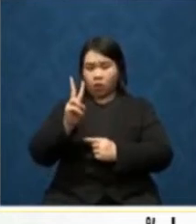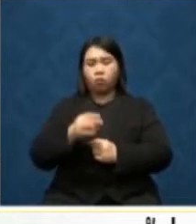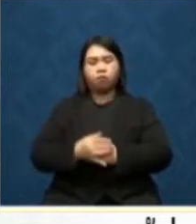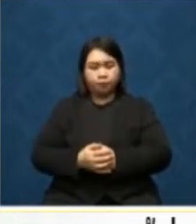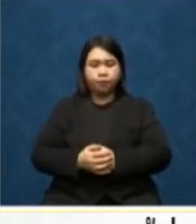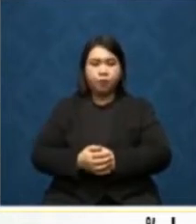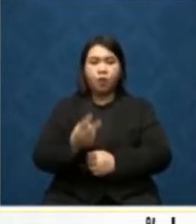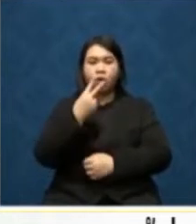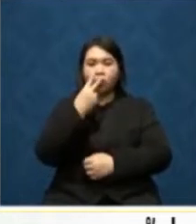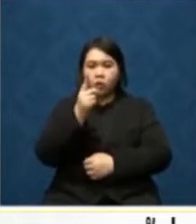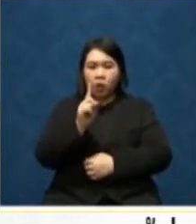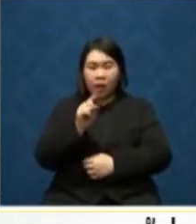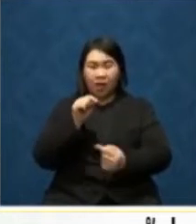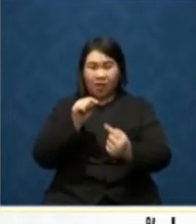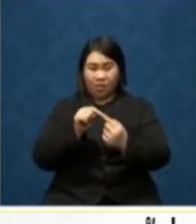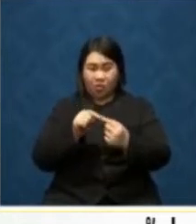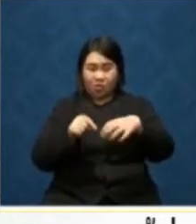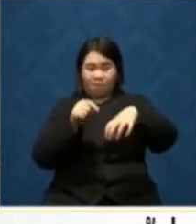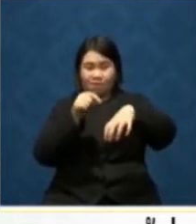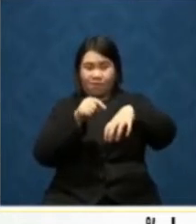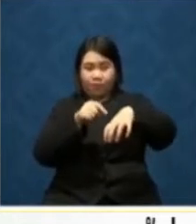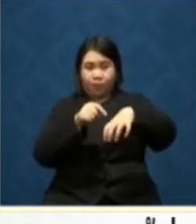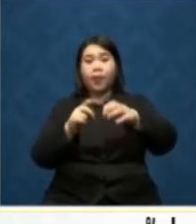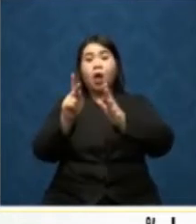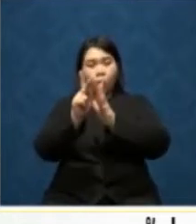นประเดนที่ 2 ครั